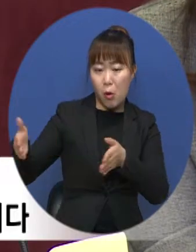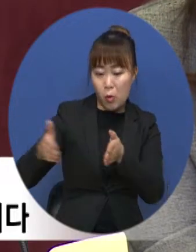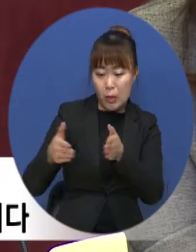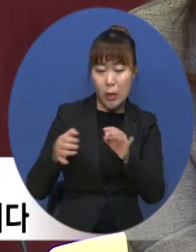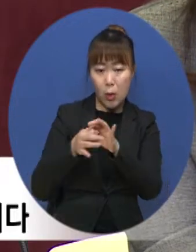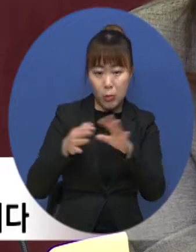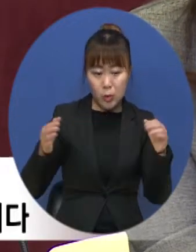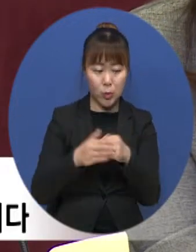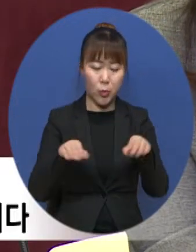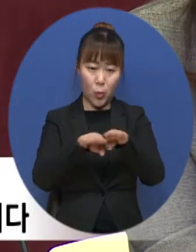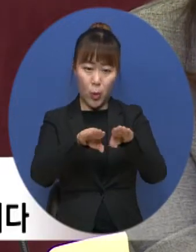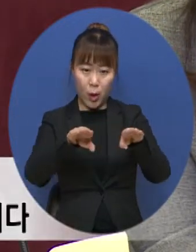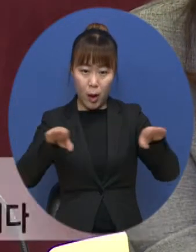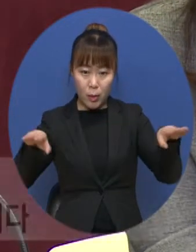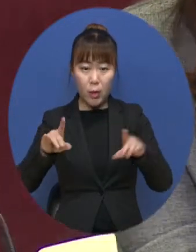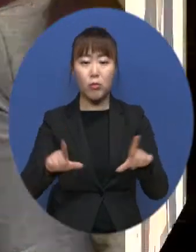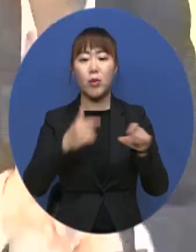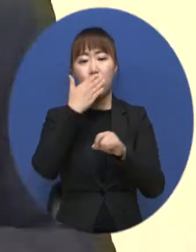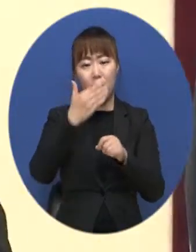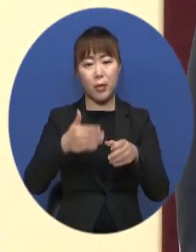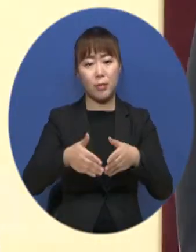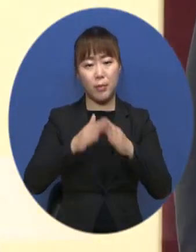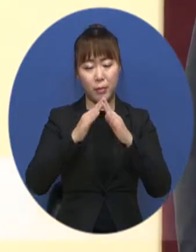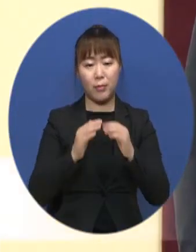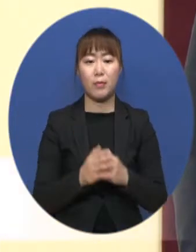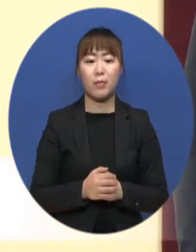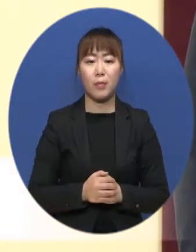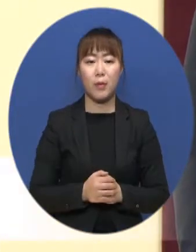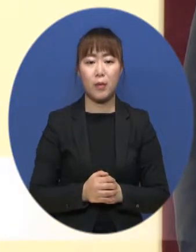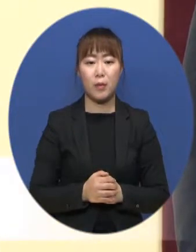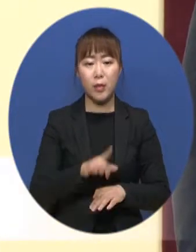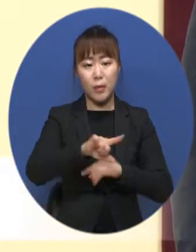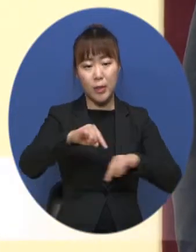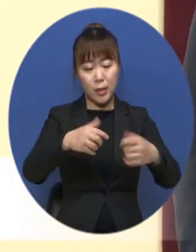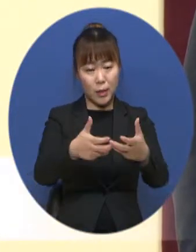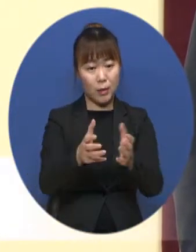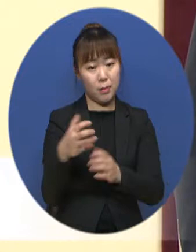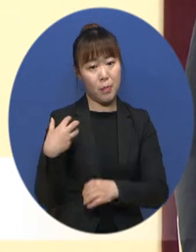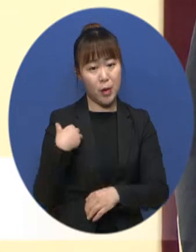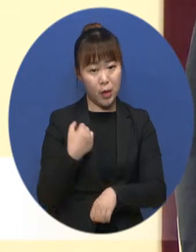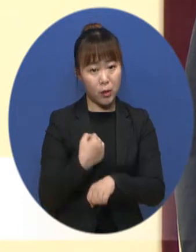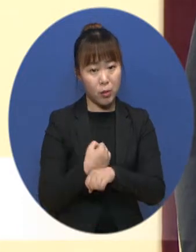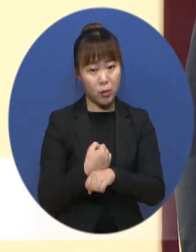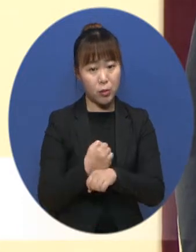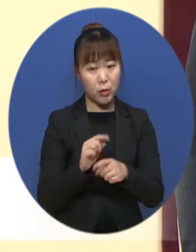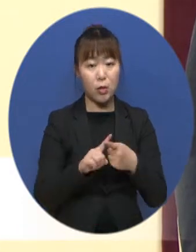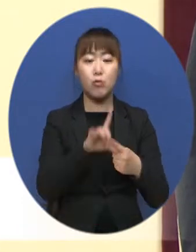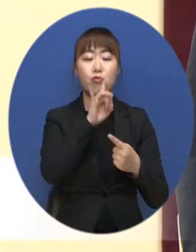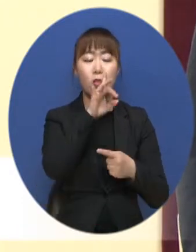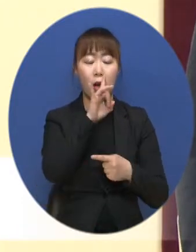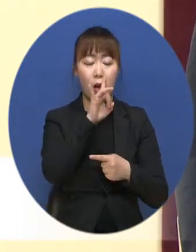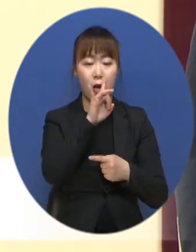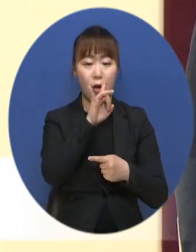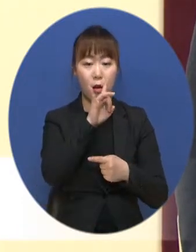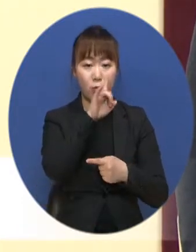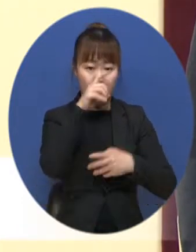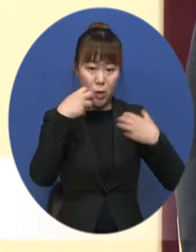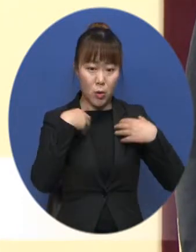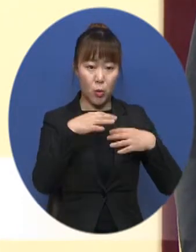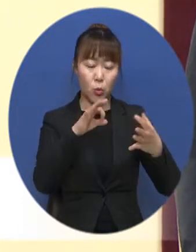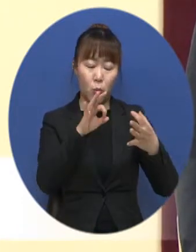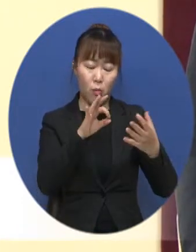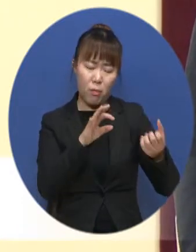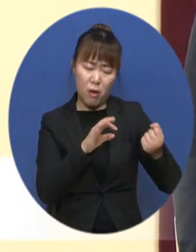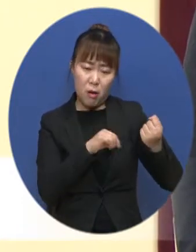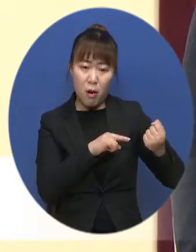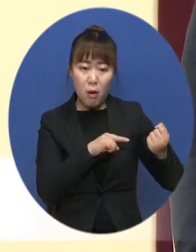균등하게 누릴 수 있는 시설인 것 같습니다. 지자체에서 해야 되는 일을 사실은 중앙에서 돈을 쥐고